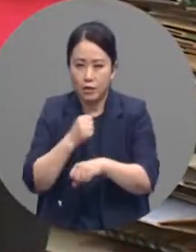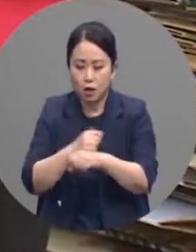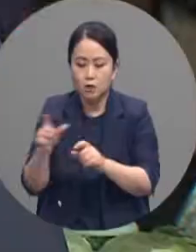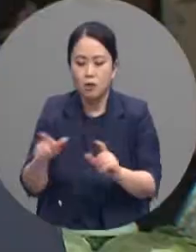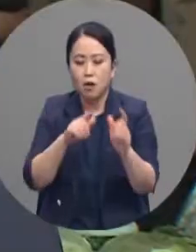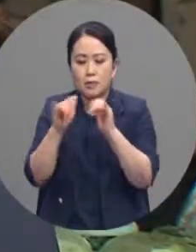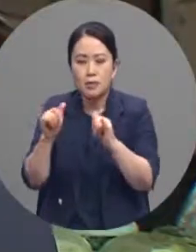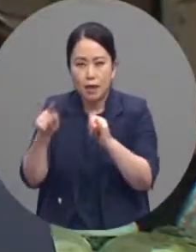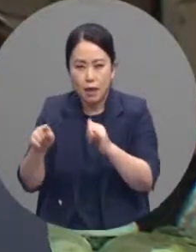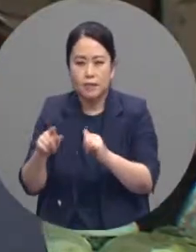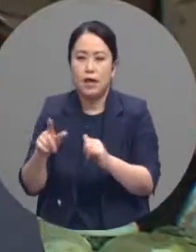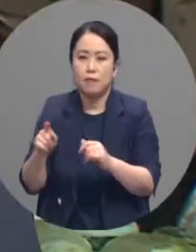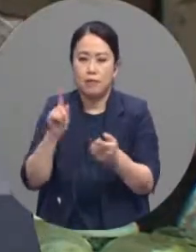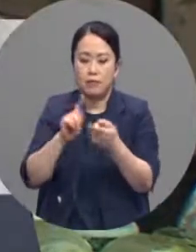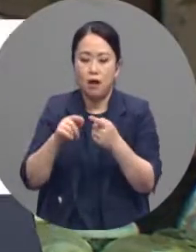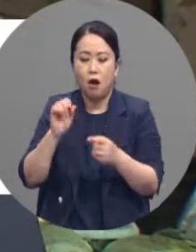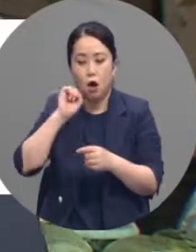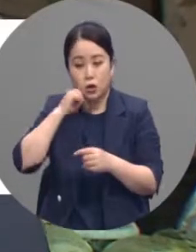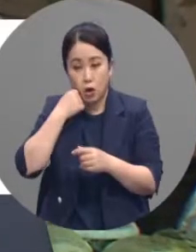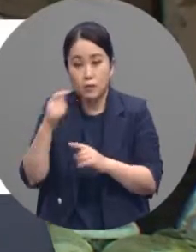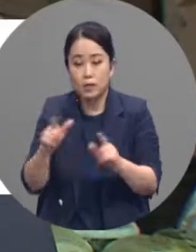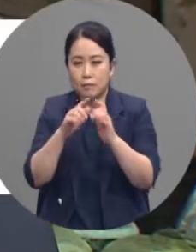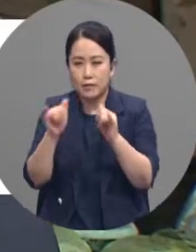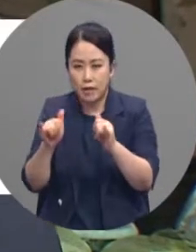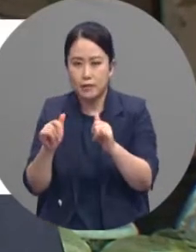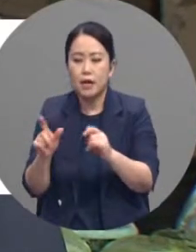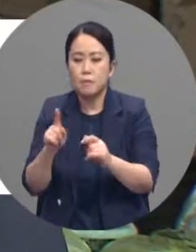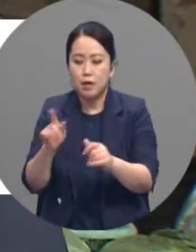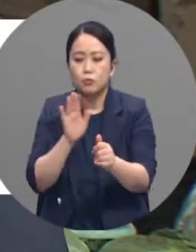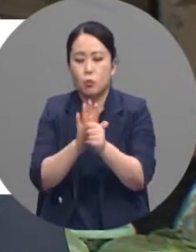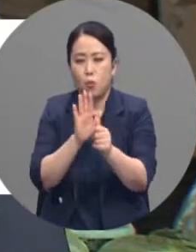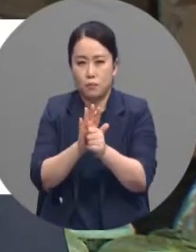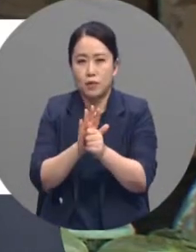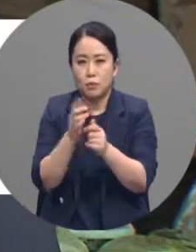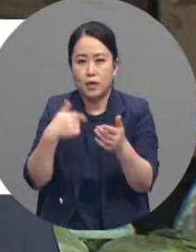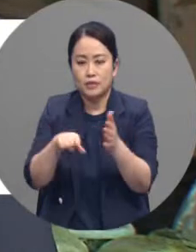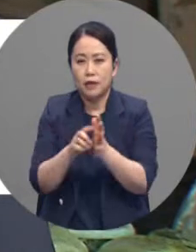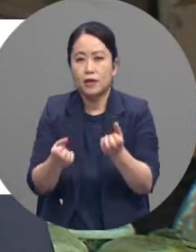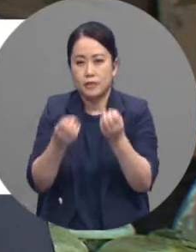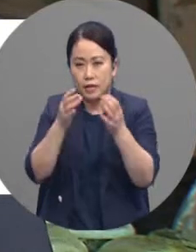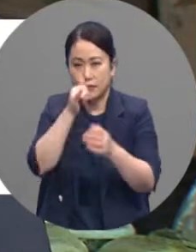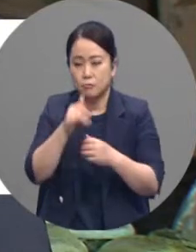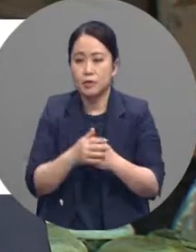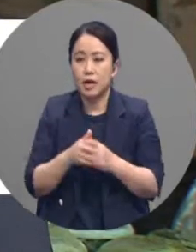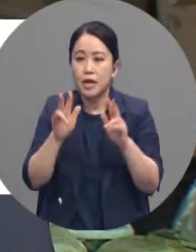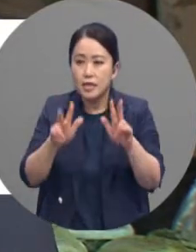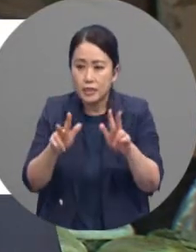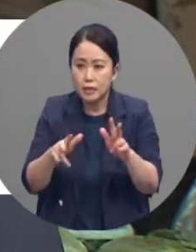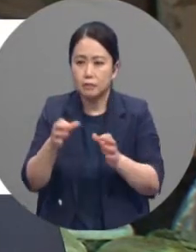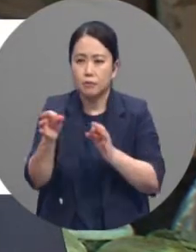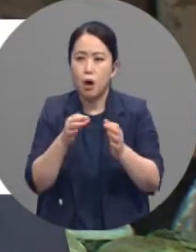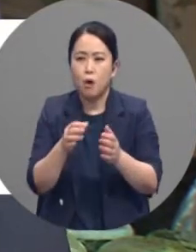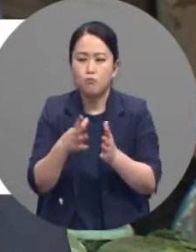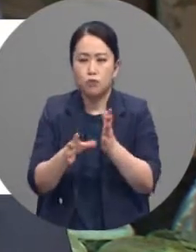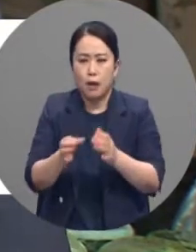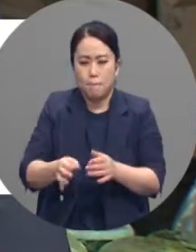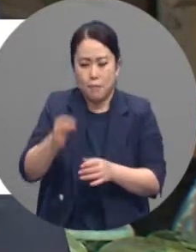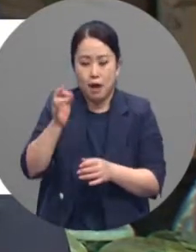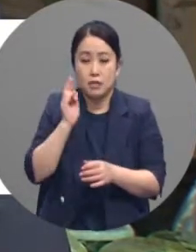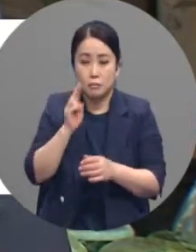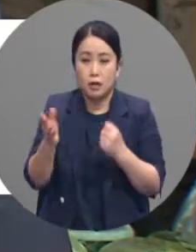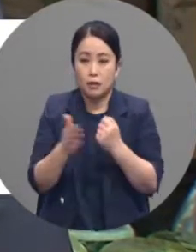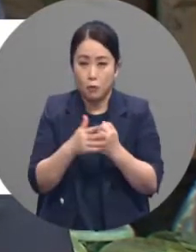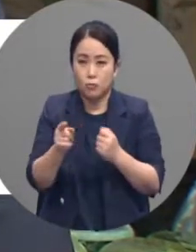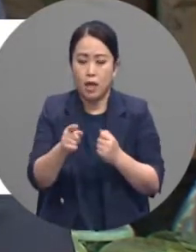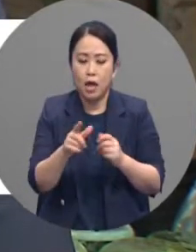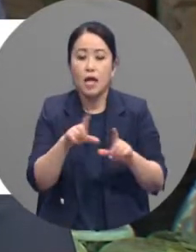보듬었습니다. 물가 폭등으로 서민 경제가 어렵다 보니 우리 상인분들이 큰 어려움을 겪고 있습니다. 저희 진보당이 어려움을 겪고